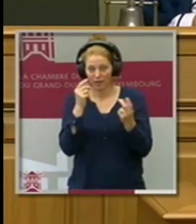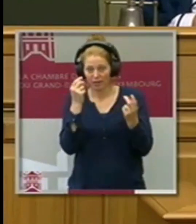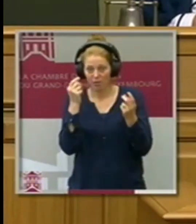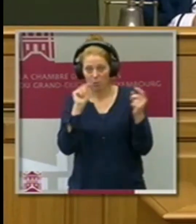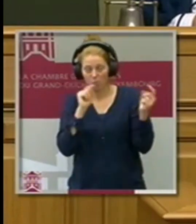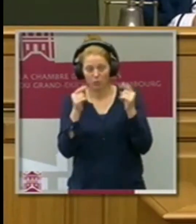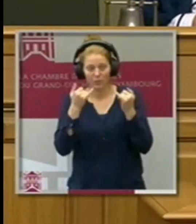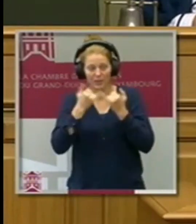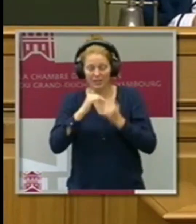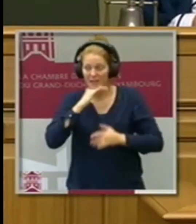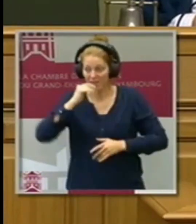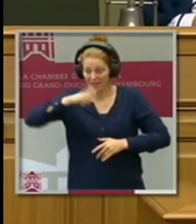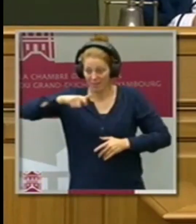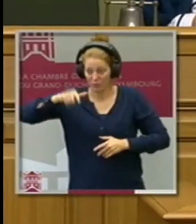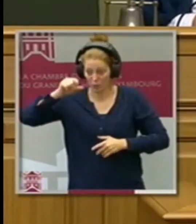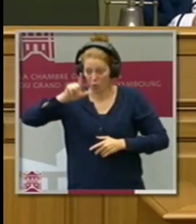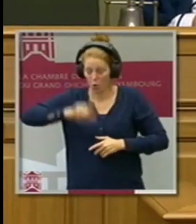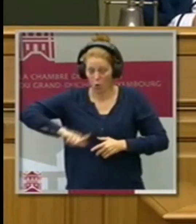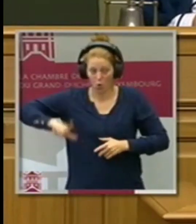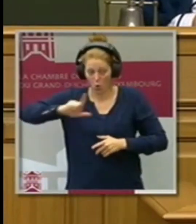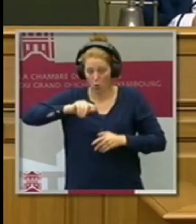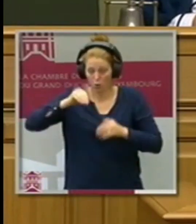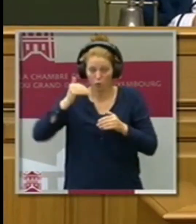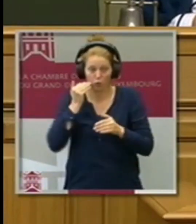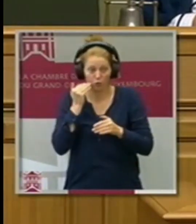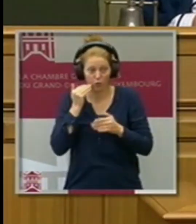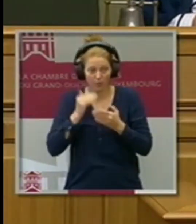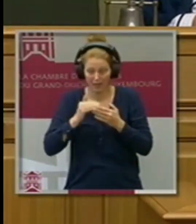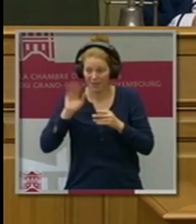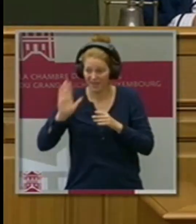Blick kommen ganz viele Leute hier im Land, wo die Situation hier